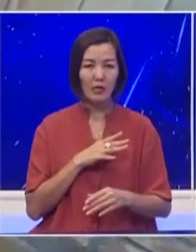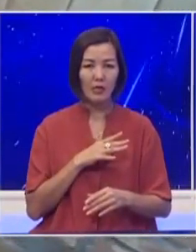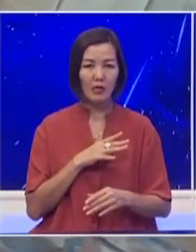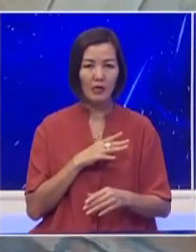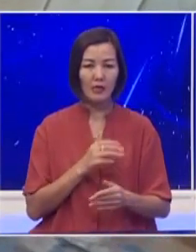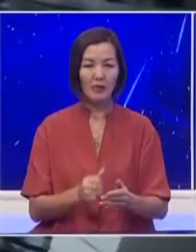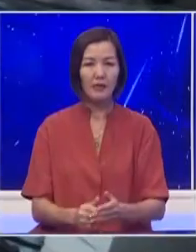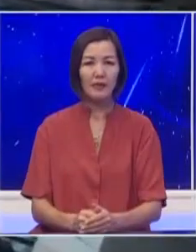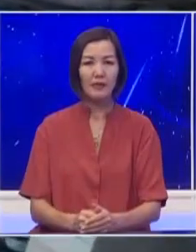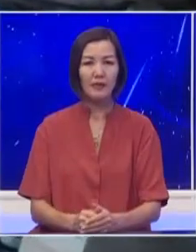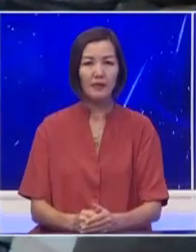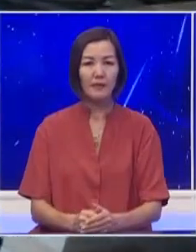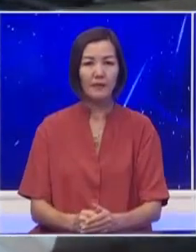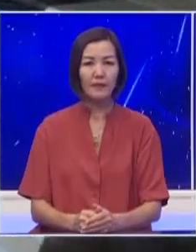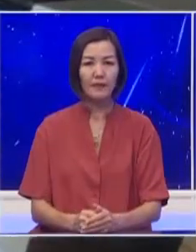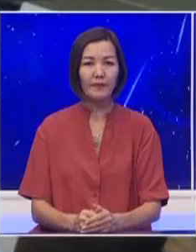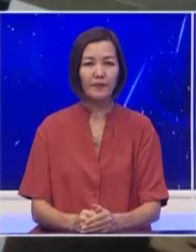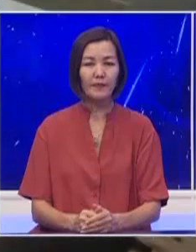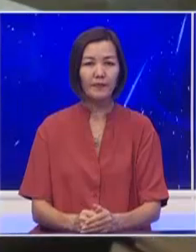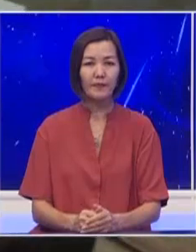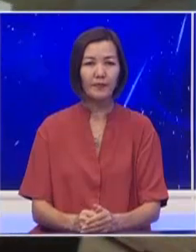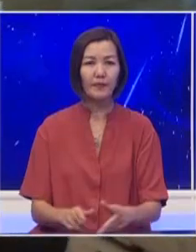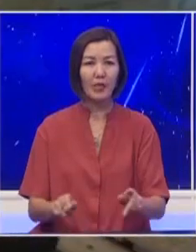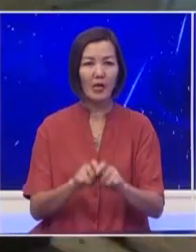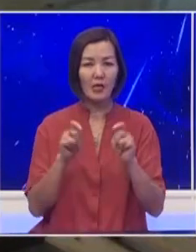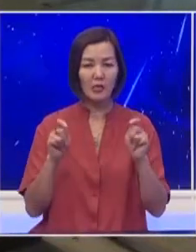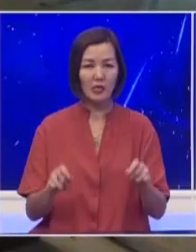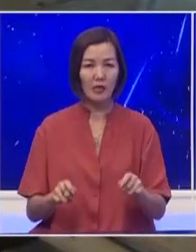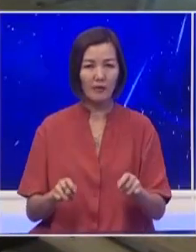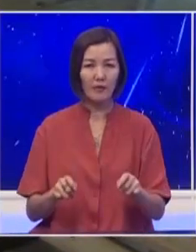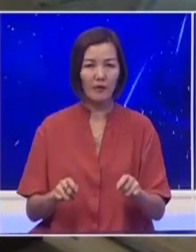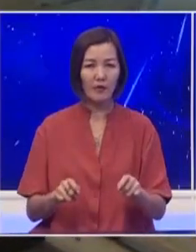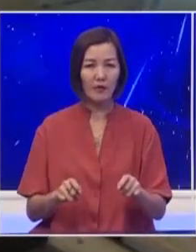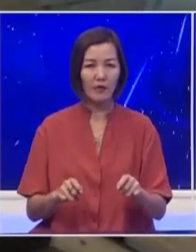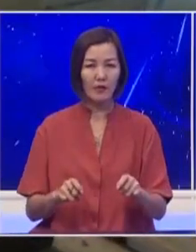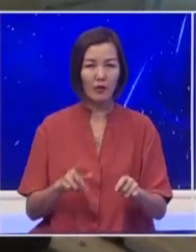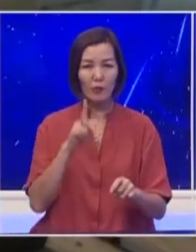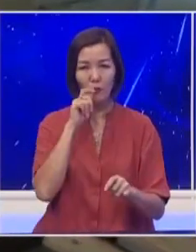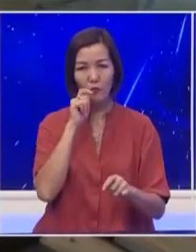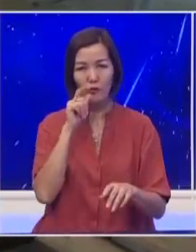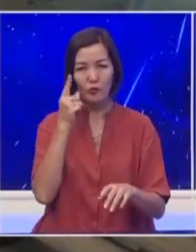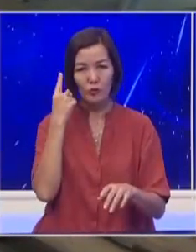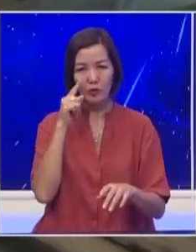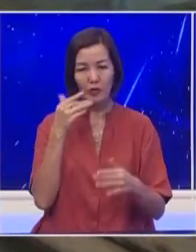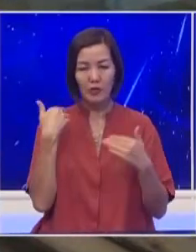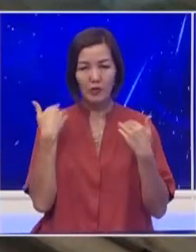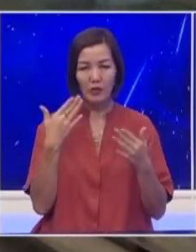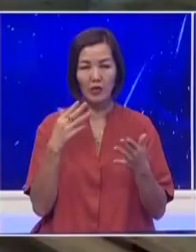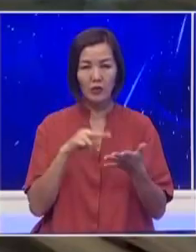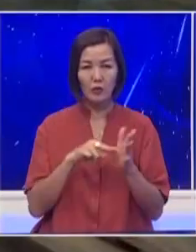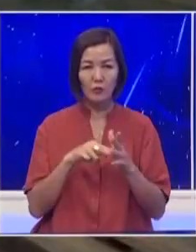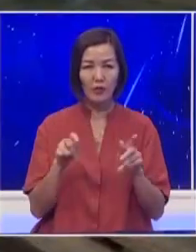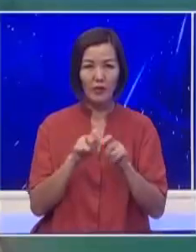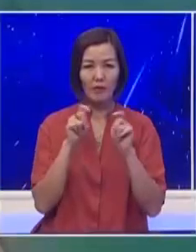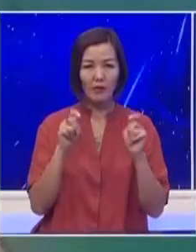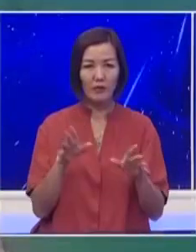шыға бересіздер. Ондай бірінші болып келе ашып атқанымыз күйімнің идеясы. Енді алай бүрсе бәрі жақсы